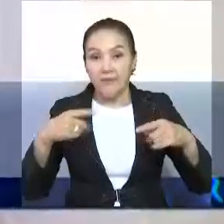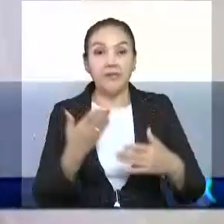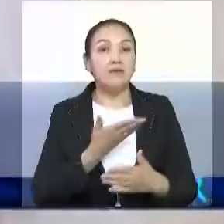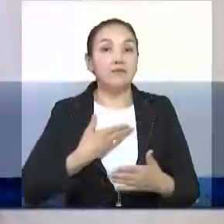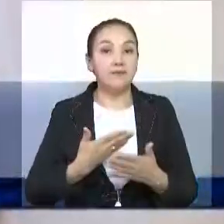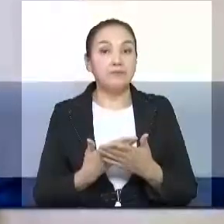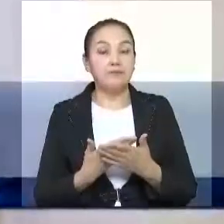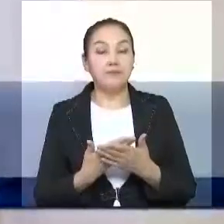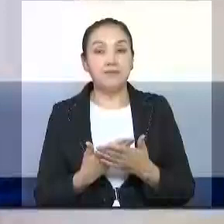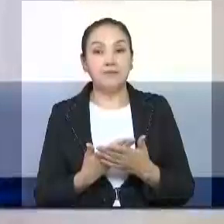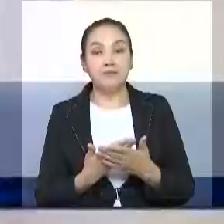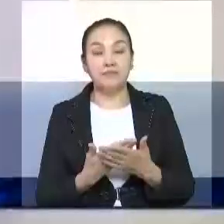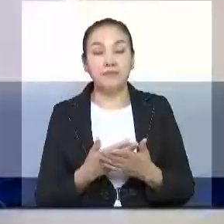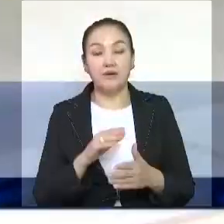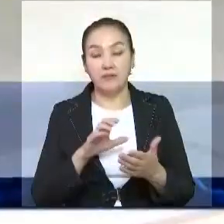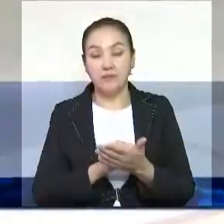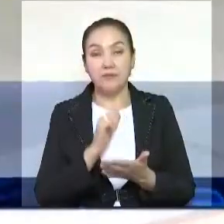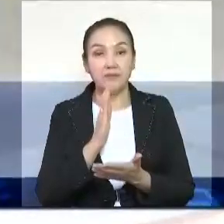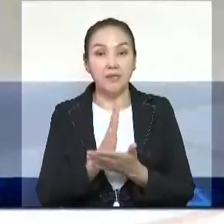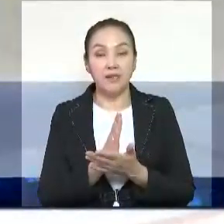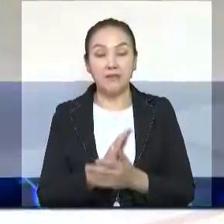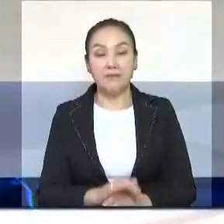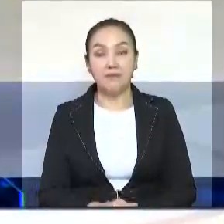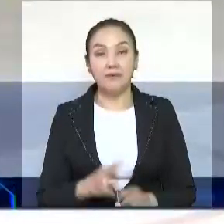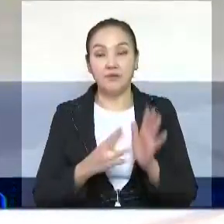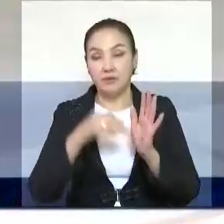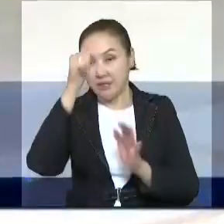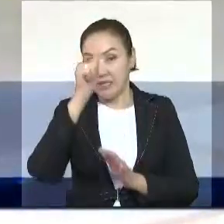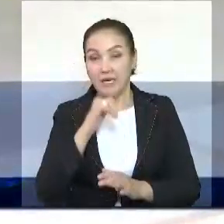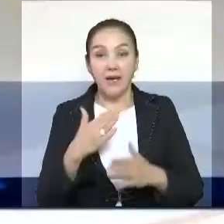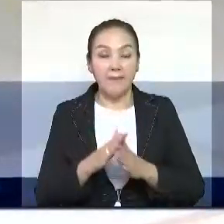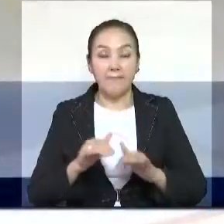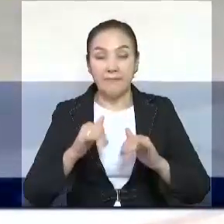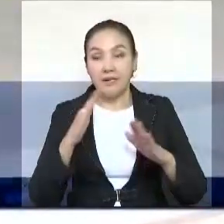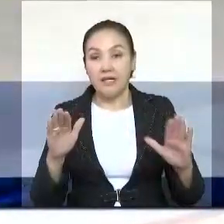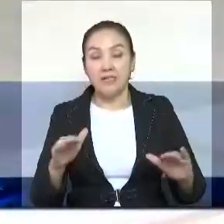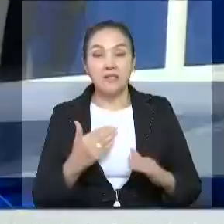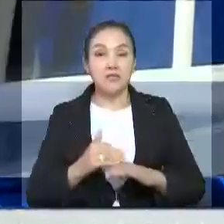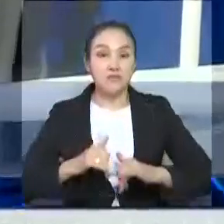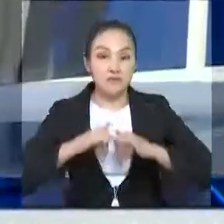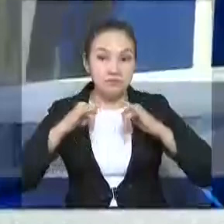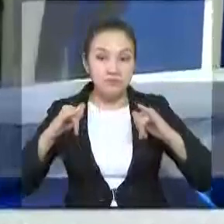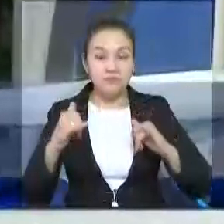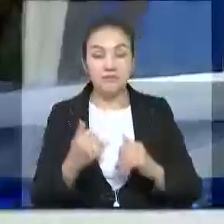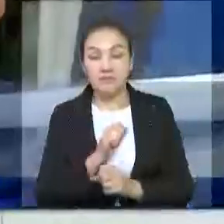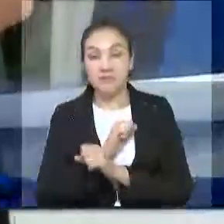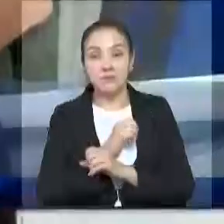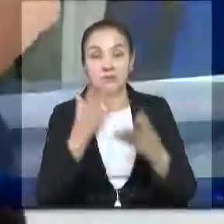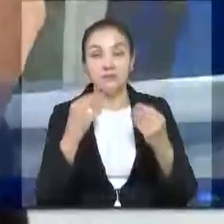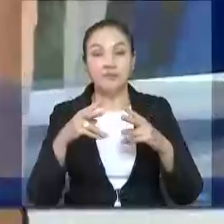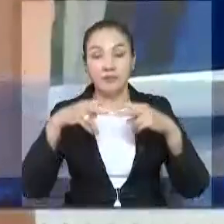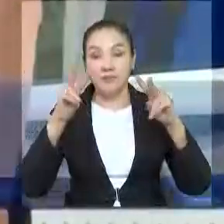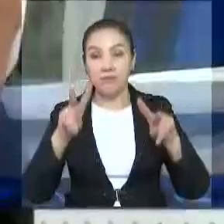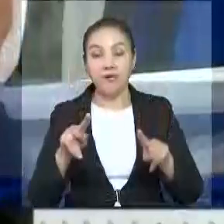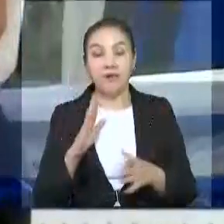бізде үйірмелер бар. Мекеме 9 ай бойы балаларды жан-жақты даярлайды. Ал жазғы демалыс кезінде мұнда лагерь